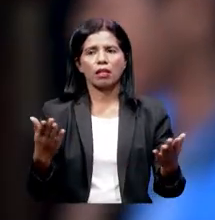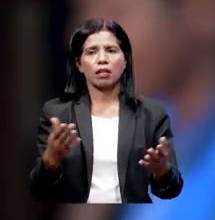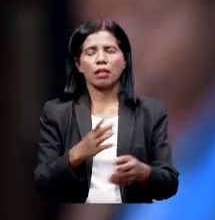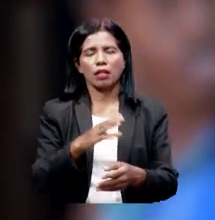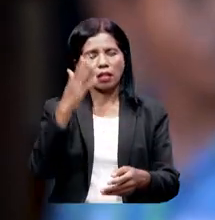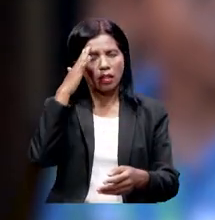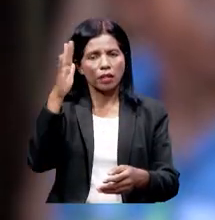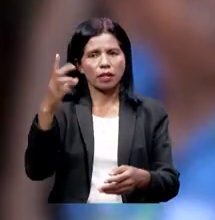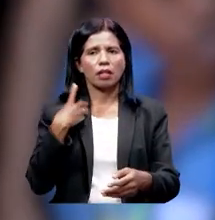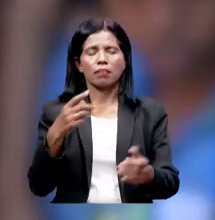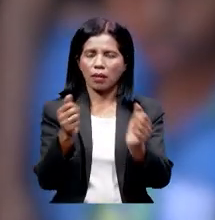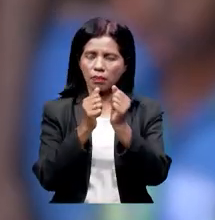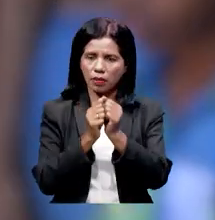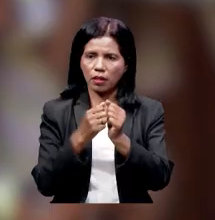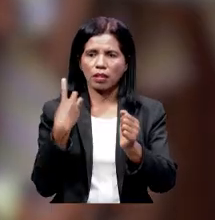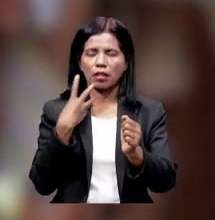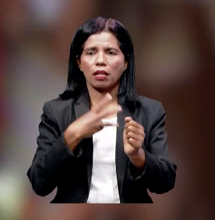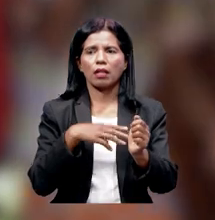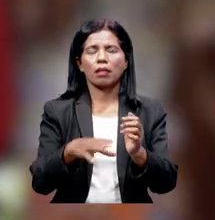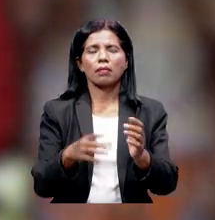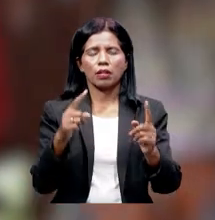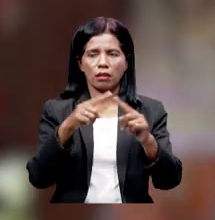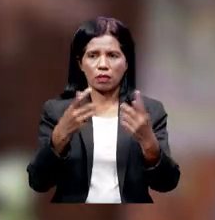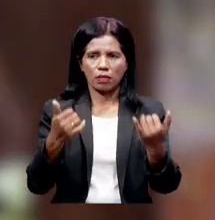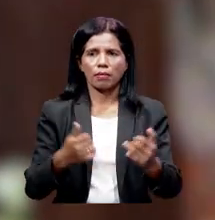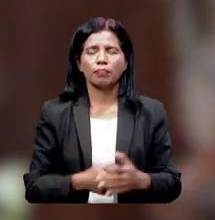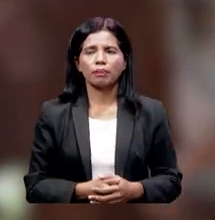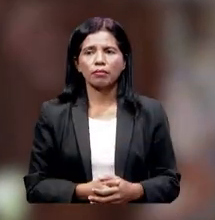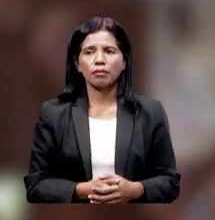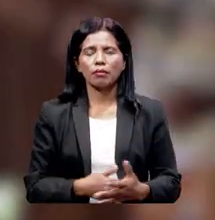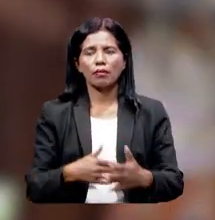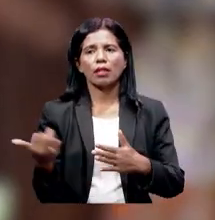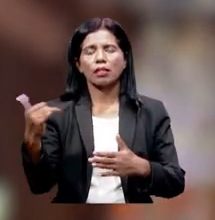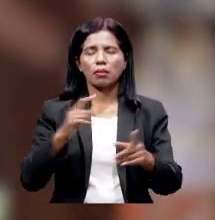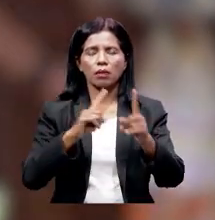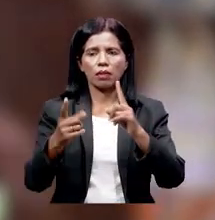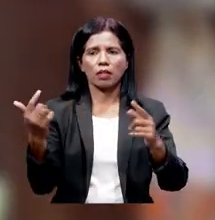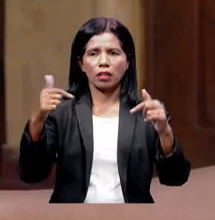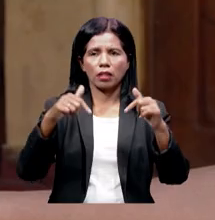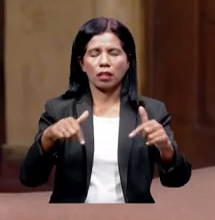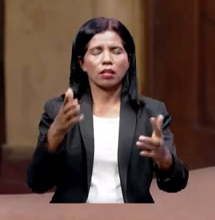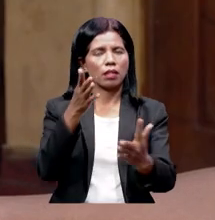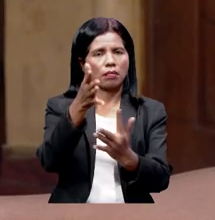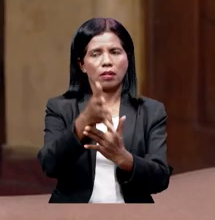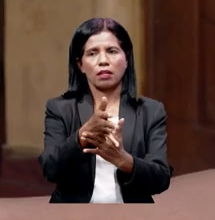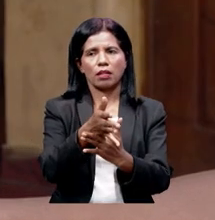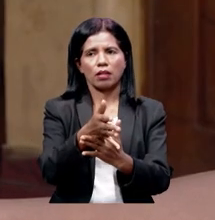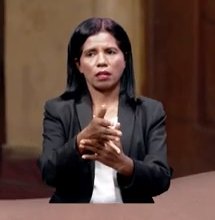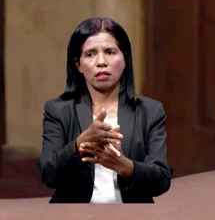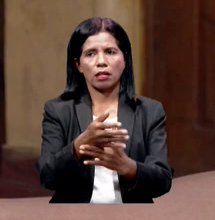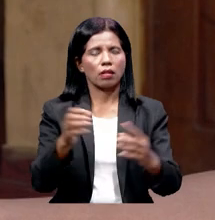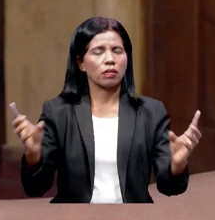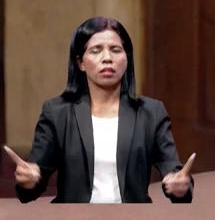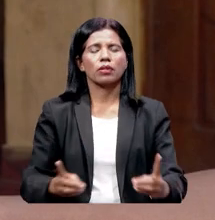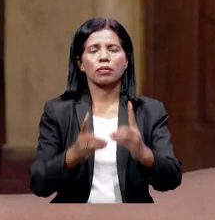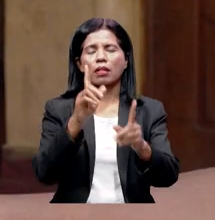kuliah sih laki orang yang mutu kona atau kami hebat atau hasane. Tapi nih dalam rumah sih bela kuliah hanya mas wahira taman alarang, tapi hanya bela usah suruh yang